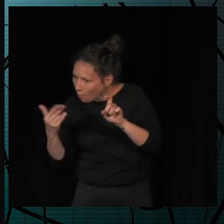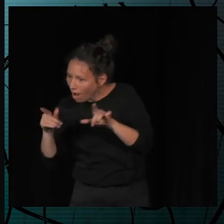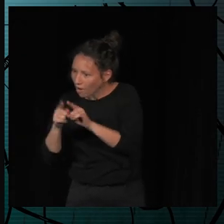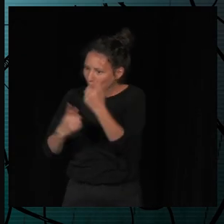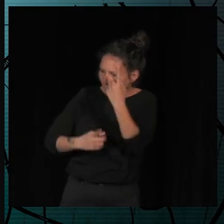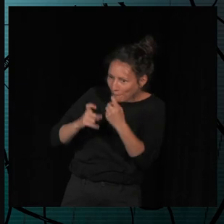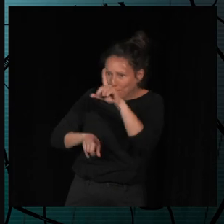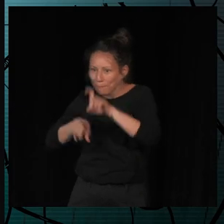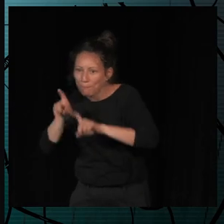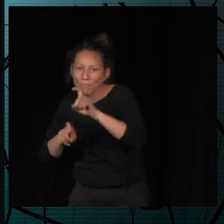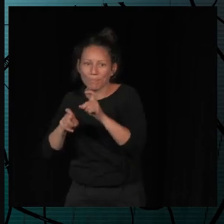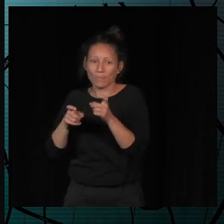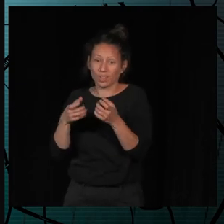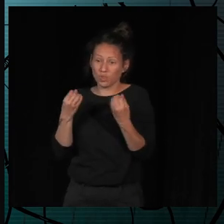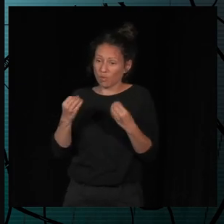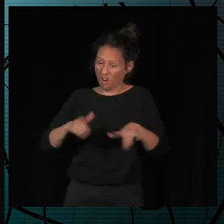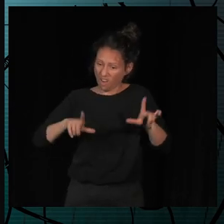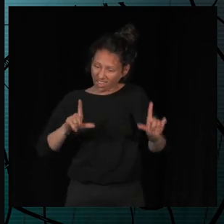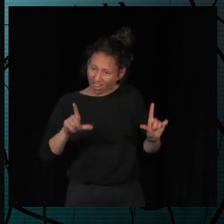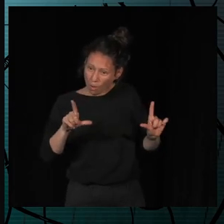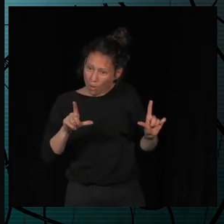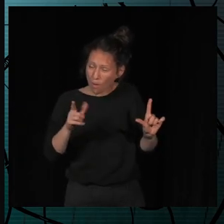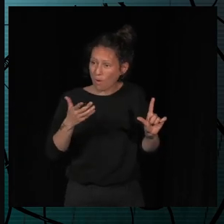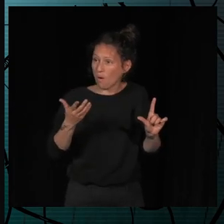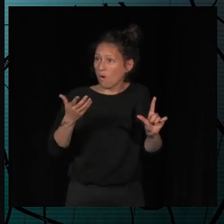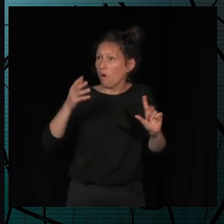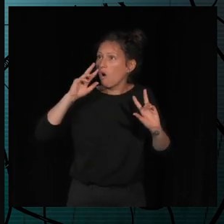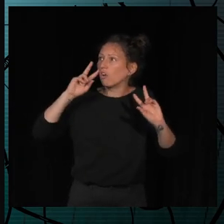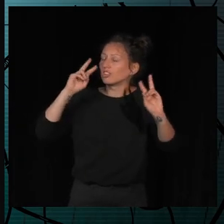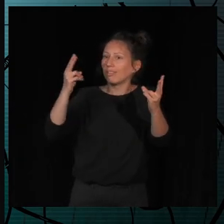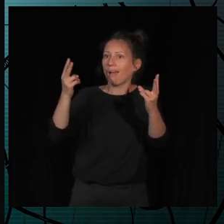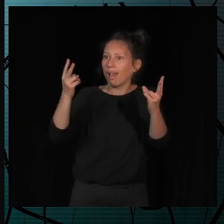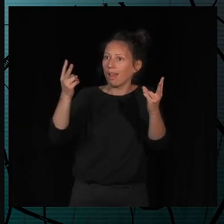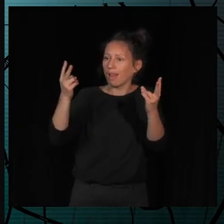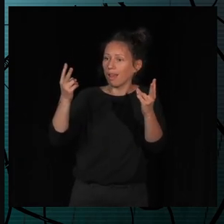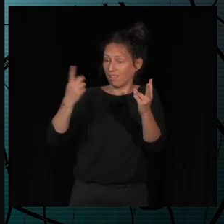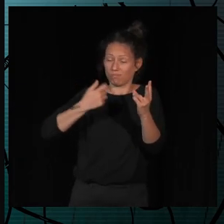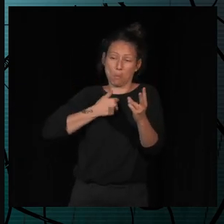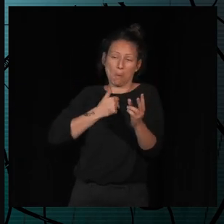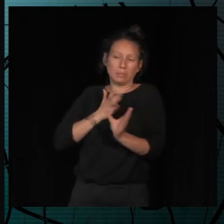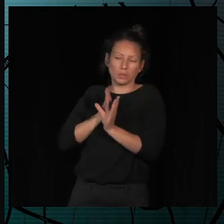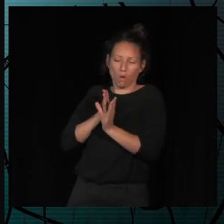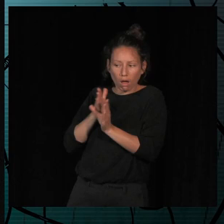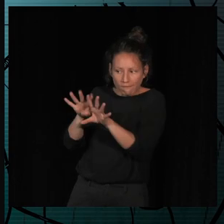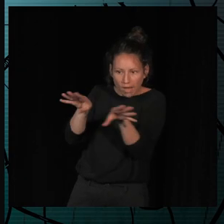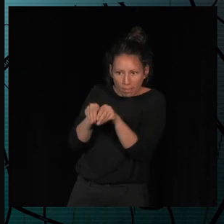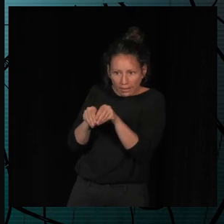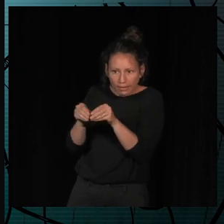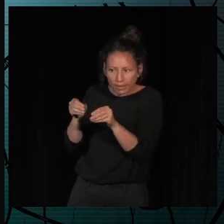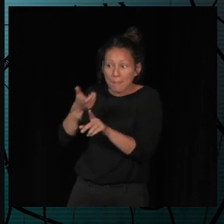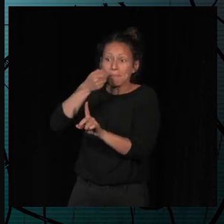très rarement des écrans euh en réalité et c'est vrai que dans la plupart de mes interventions parentalité là où j'atteins mon